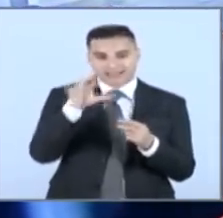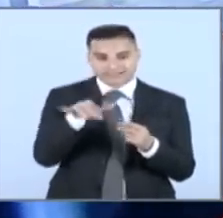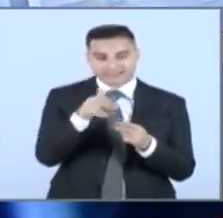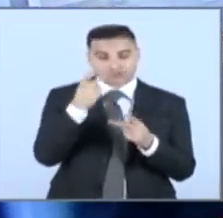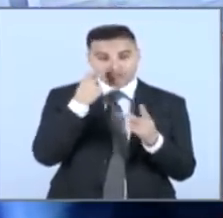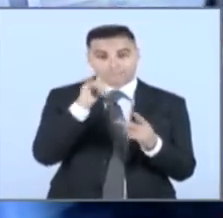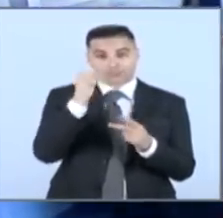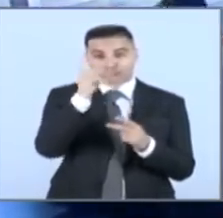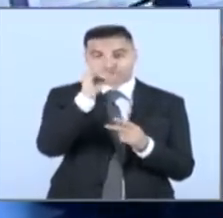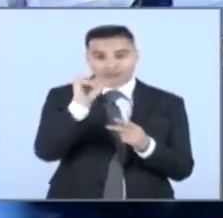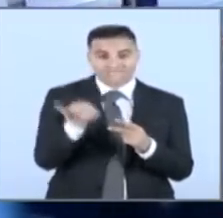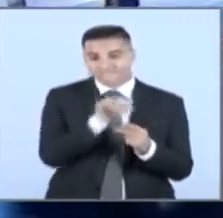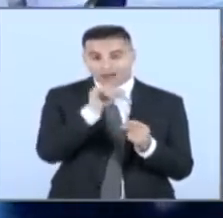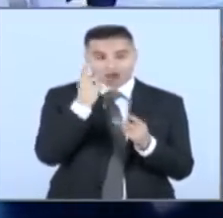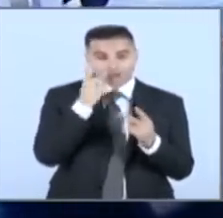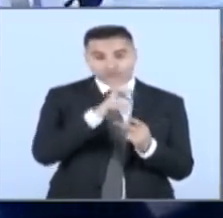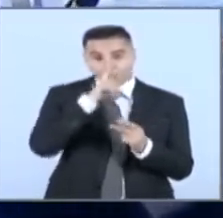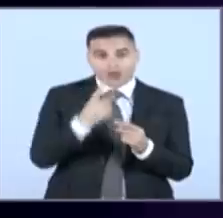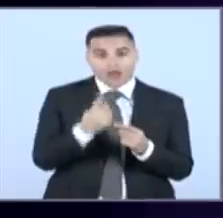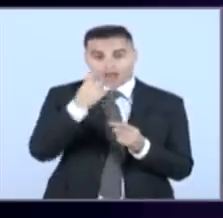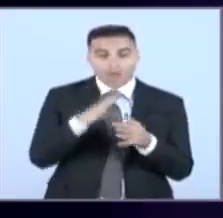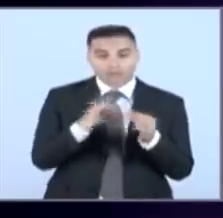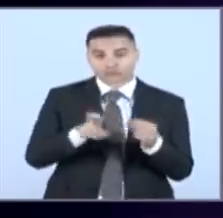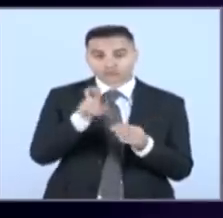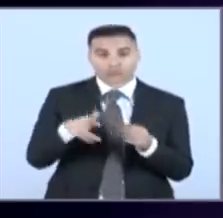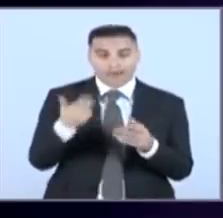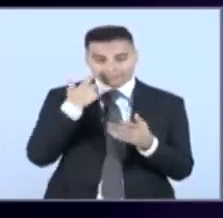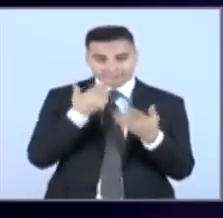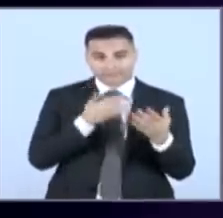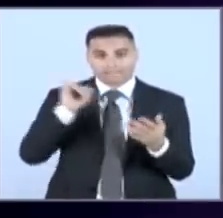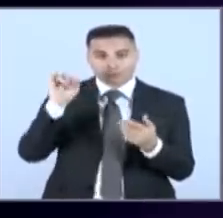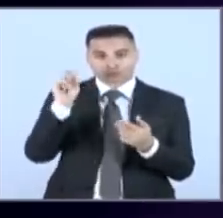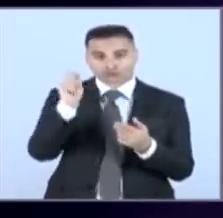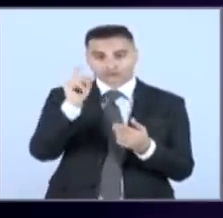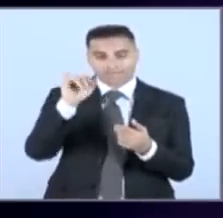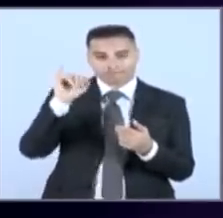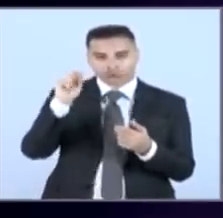مصطفى والسؤال الأول وموضوع السؤال إيه.